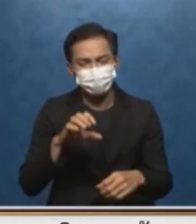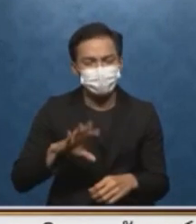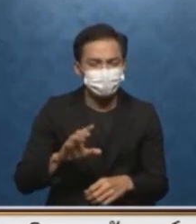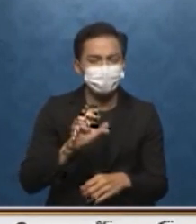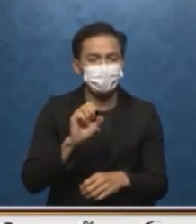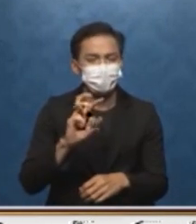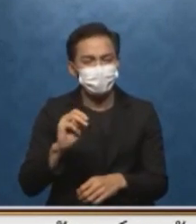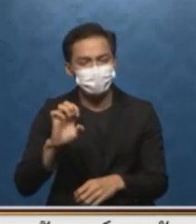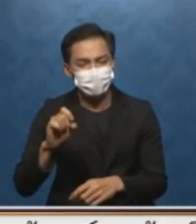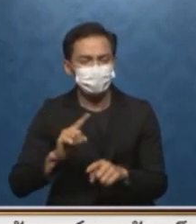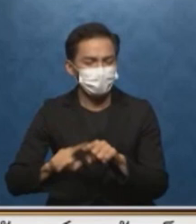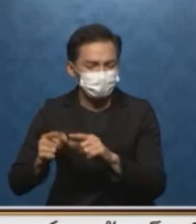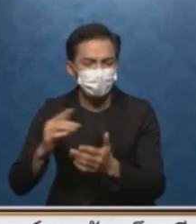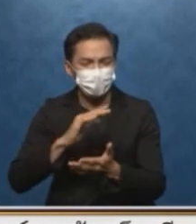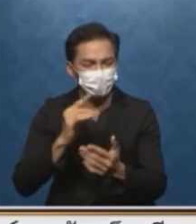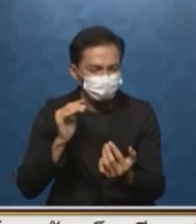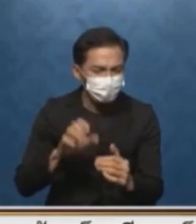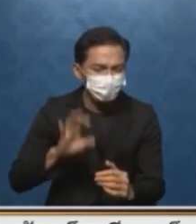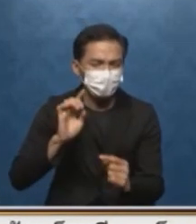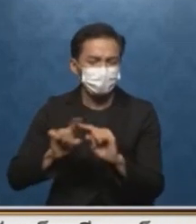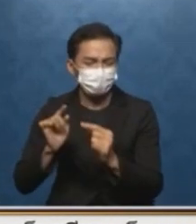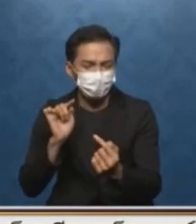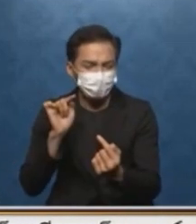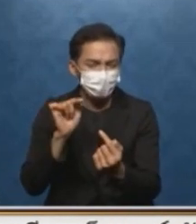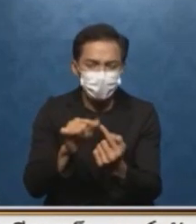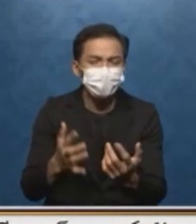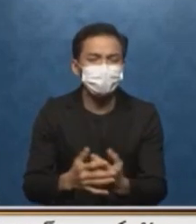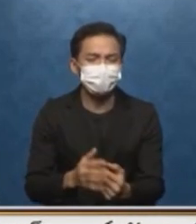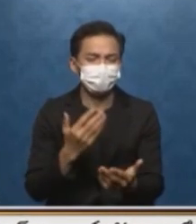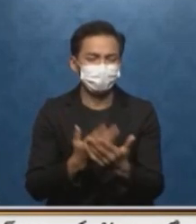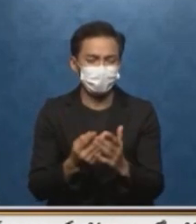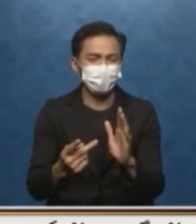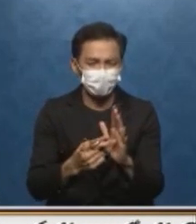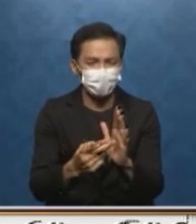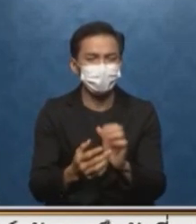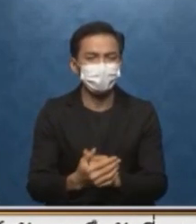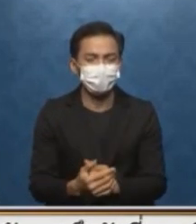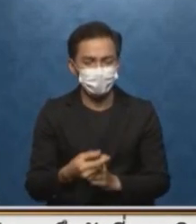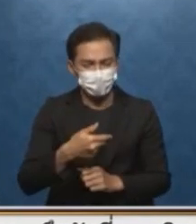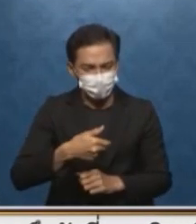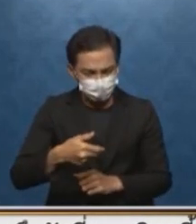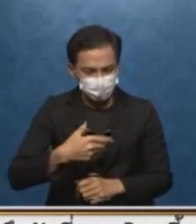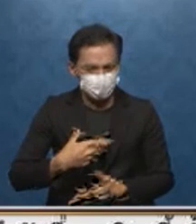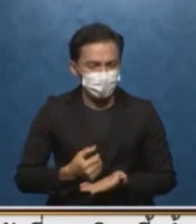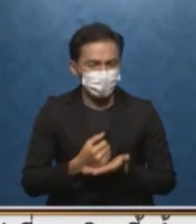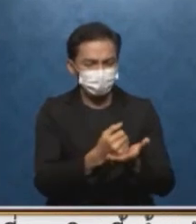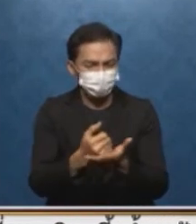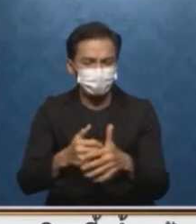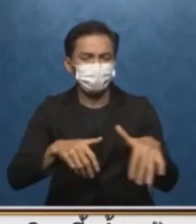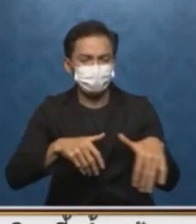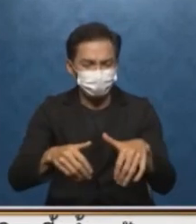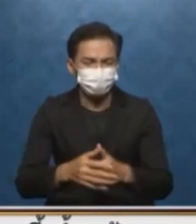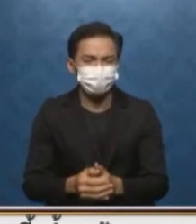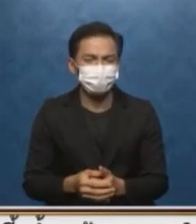เกือบ 90% เข้าไม่ถึงเงินกู้ที่ท่านบอกว่าจะเอาไปให้เขามีลมหายใจต่อได้